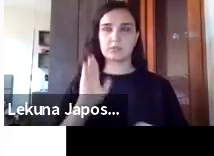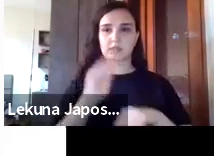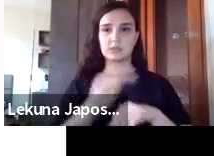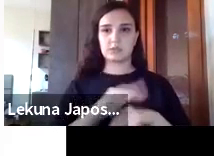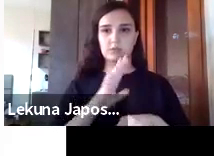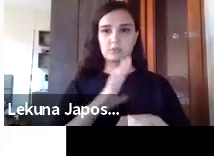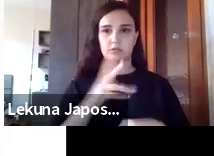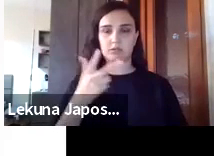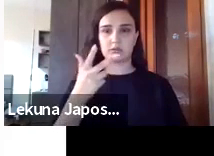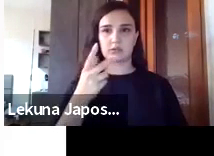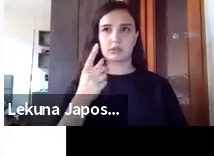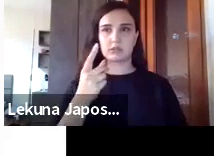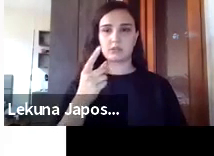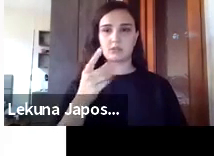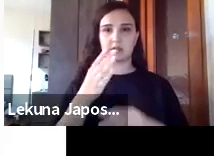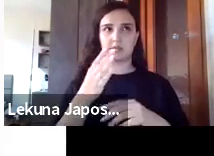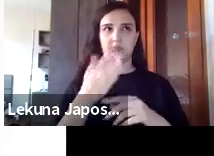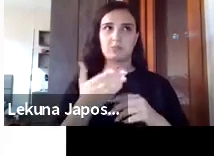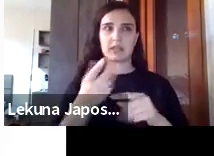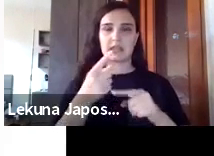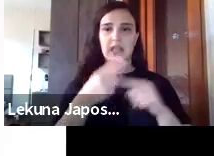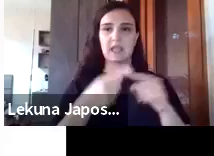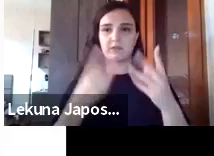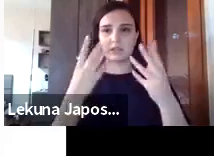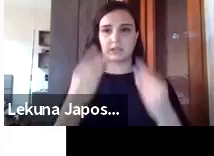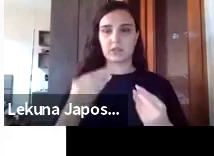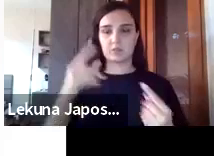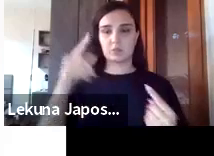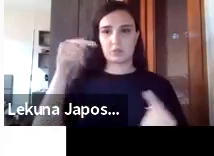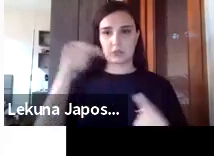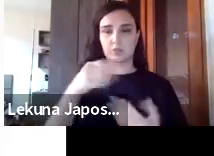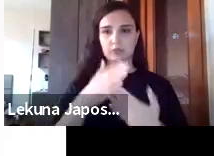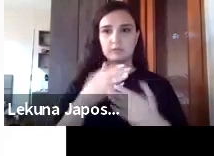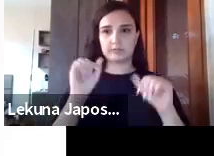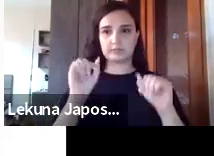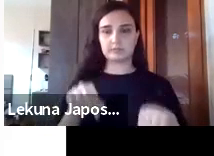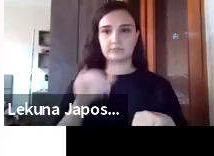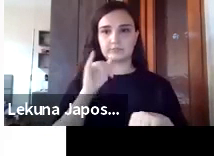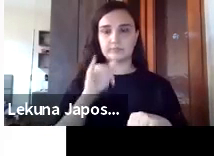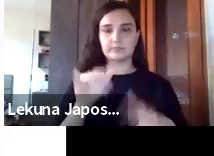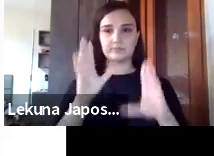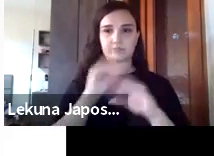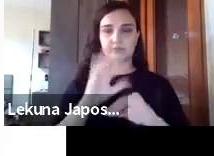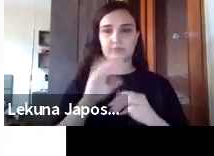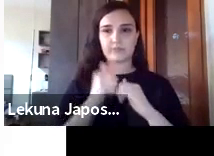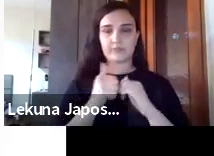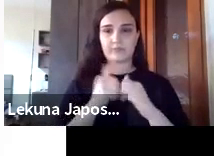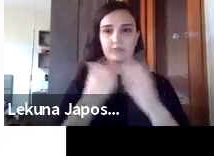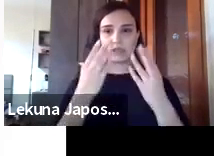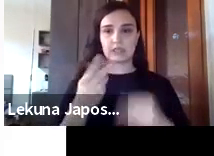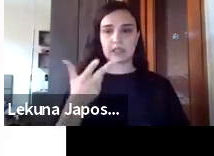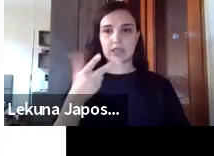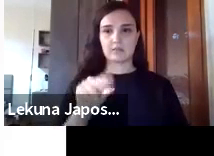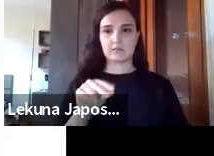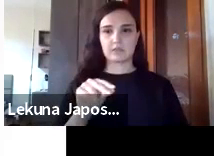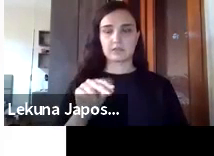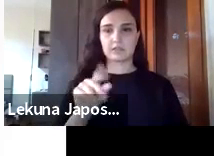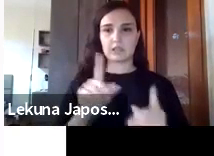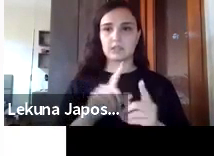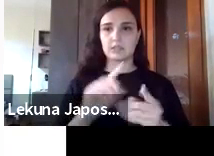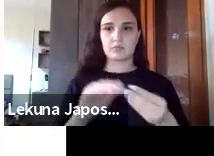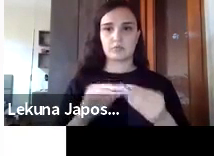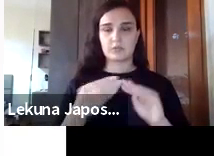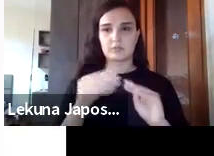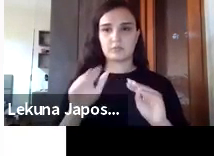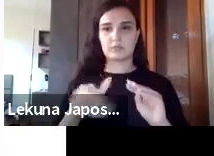იყოს ნახევარი დღე, მორგებულად არის, შეიძლება ვერ მოასწროთ ყოველ დღე დღეში 9:30, ესეც არ არის